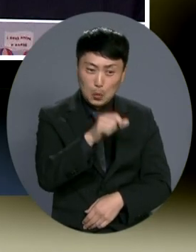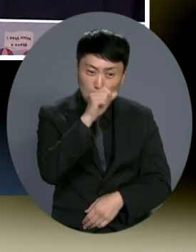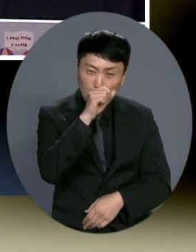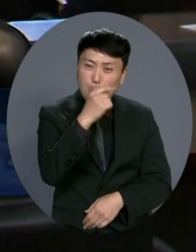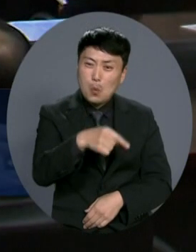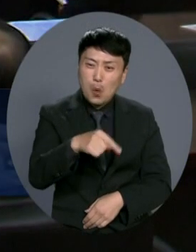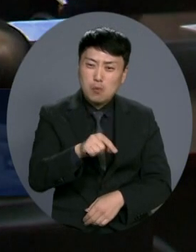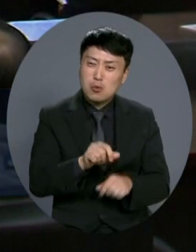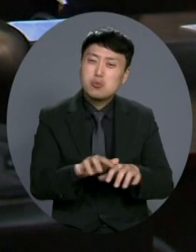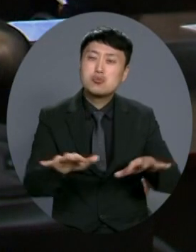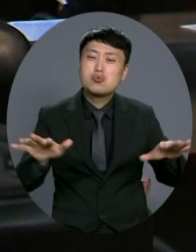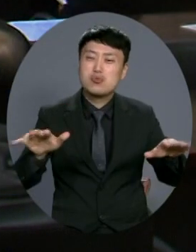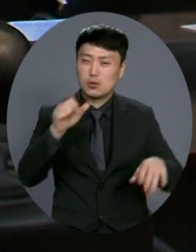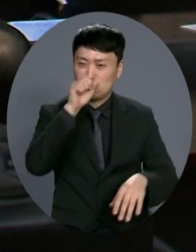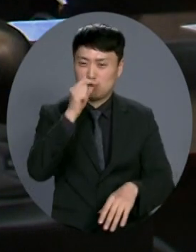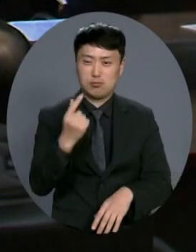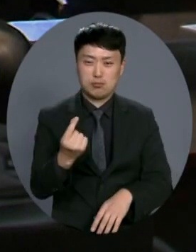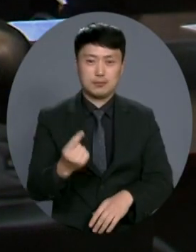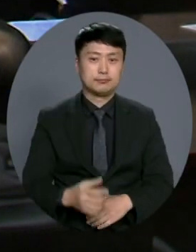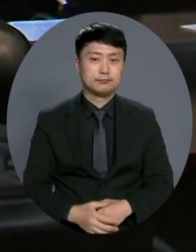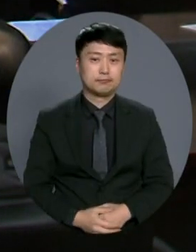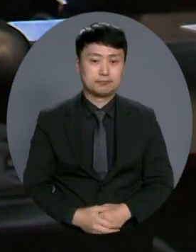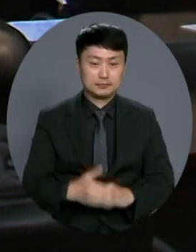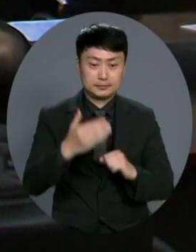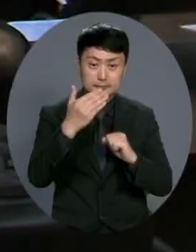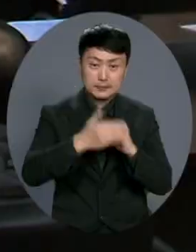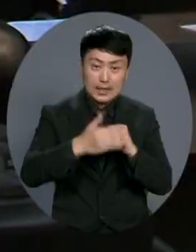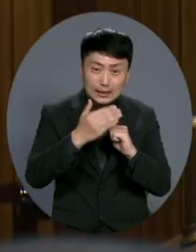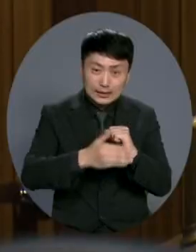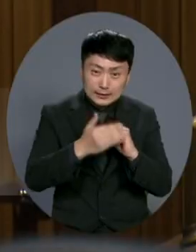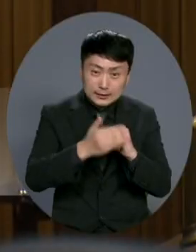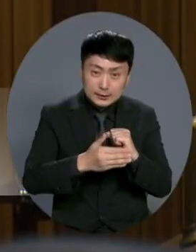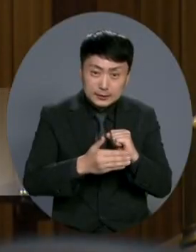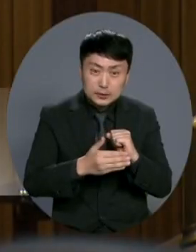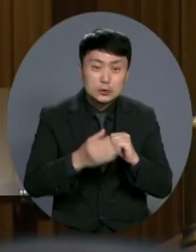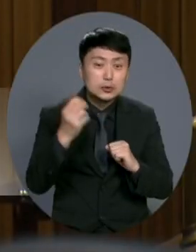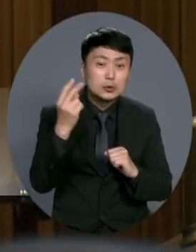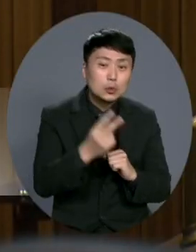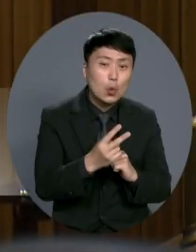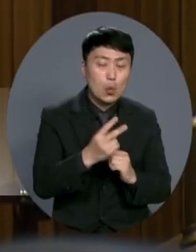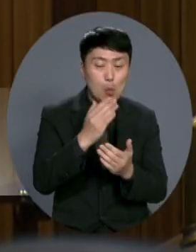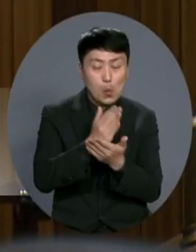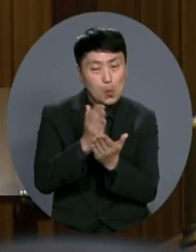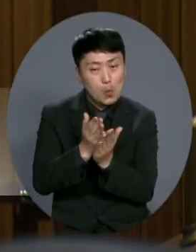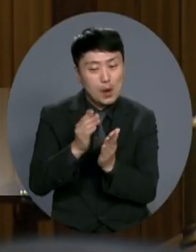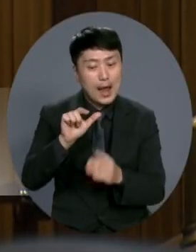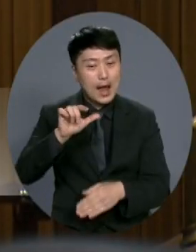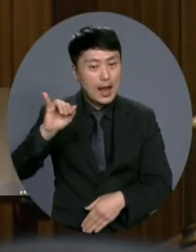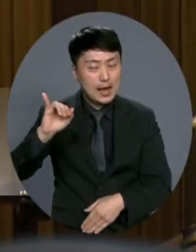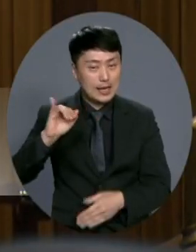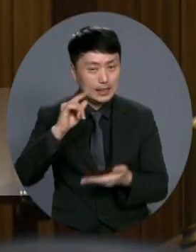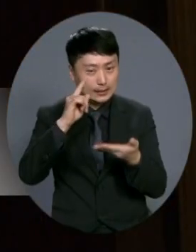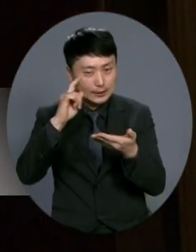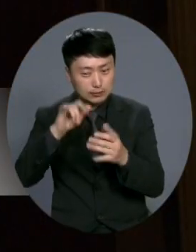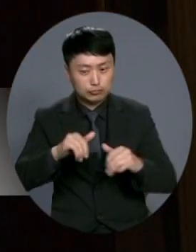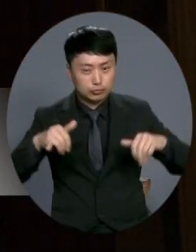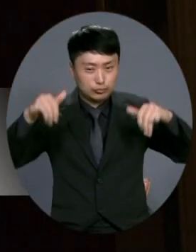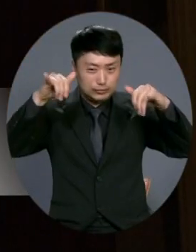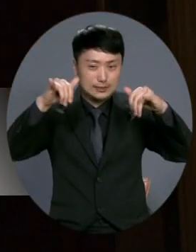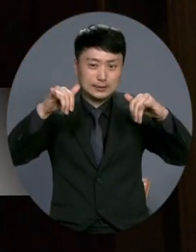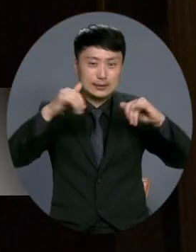퍼졌었던 것 같습니다. 사진 탄생의 비밀, 시대별 사진 경향, 인공지능 사진, 드론 사진